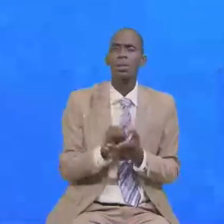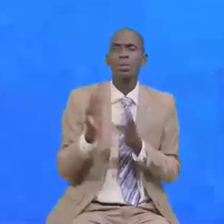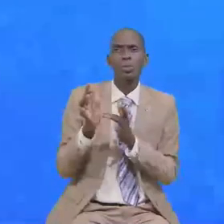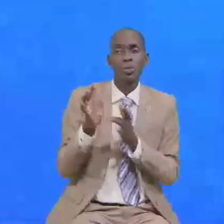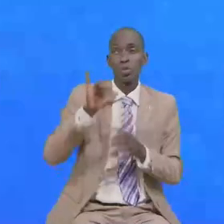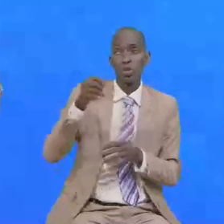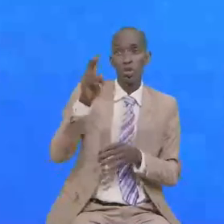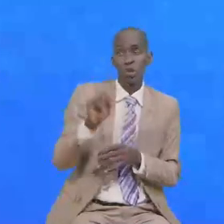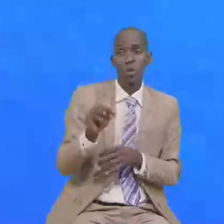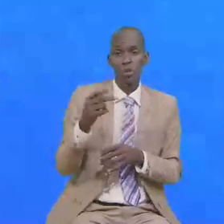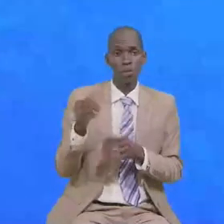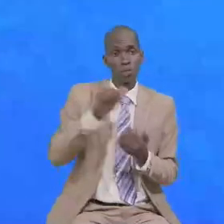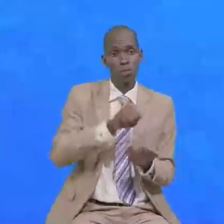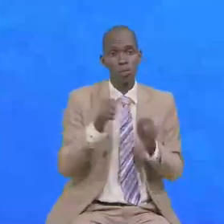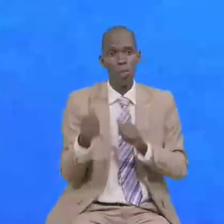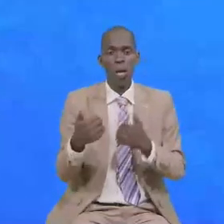il dit,